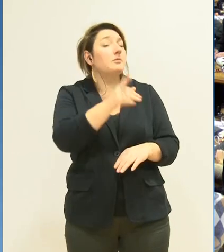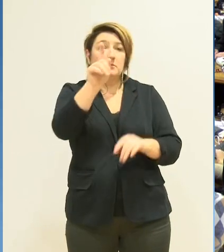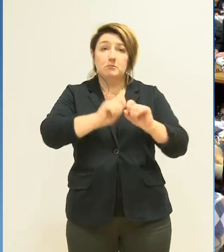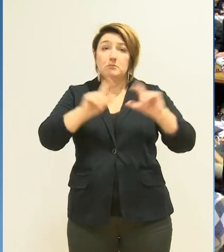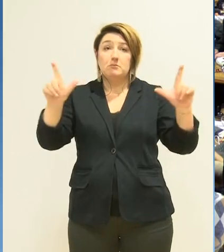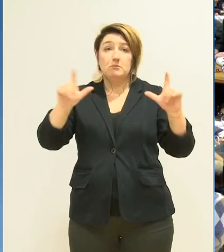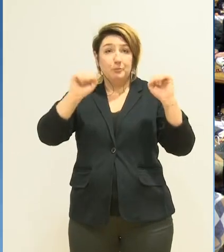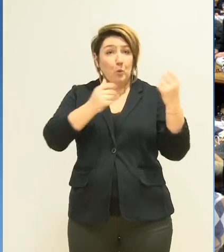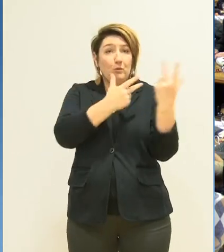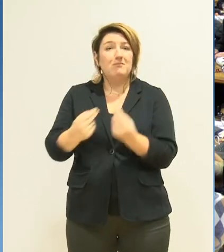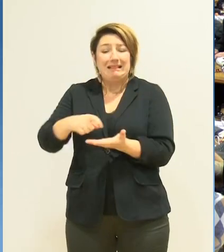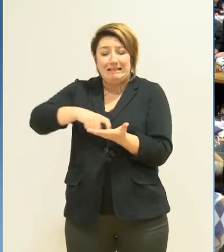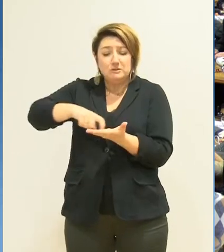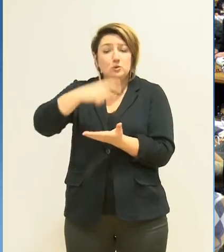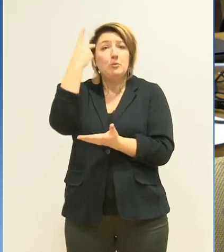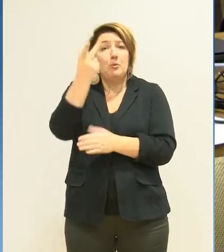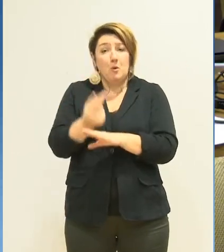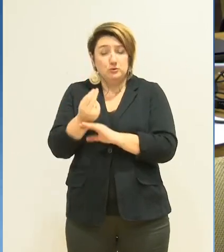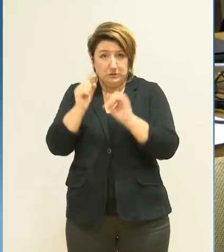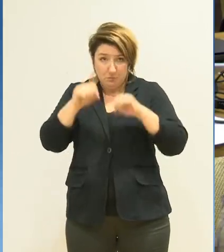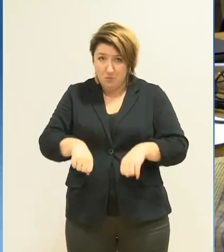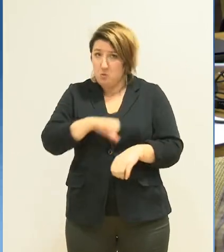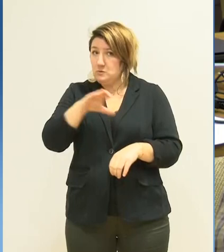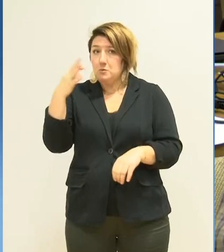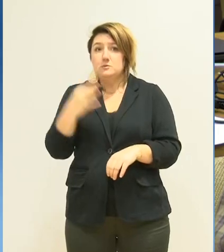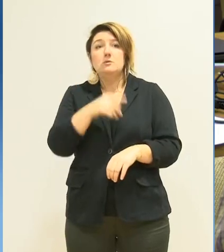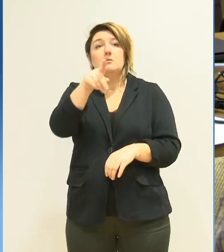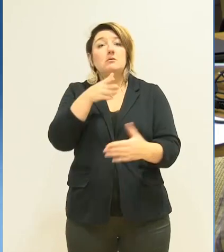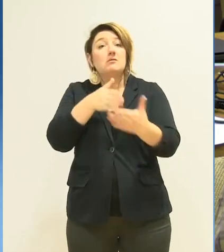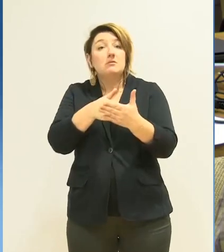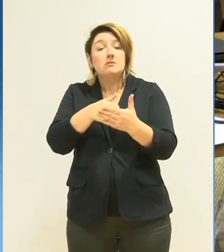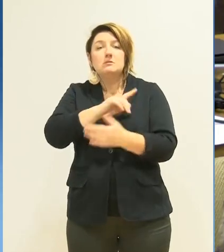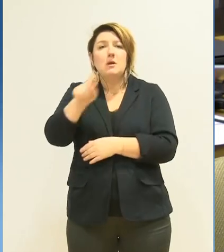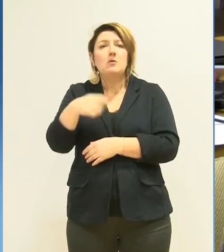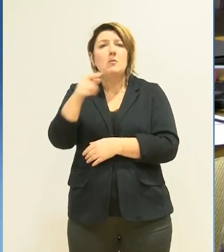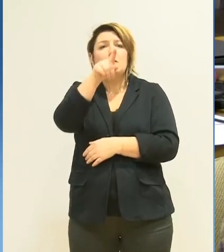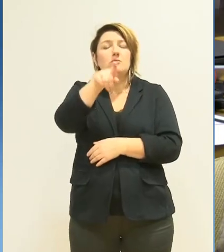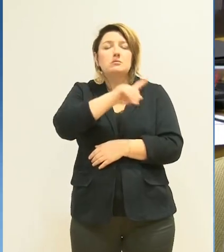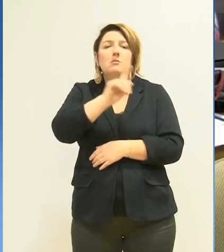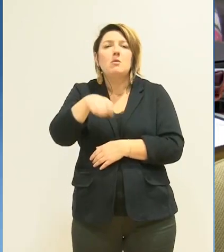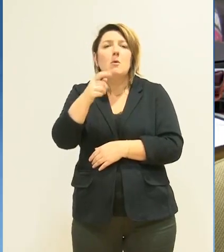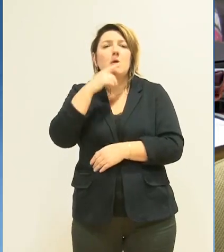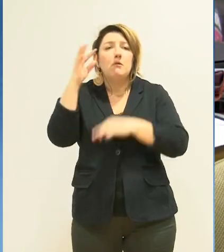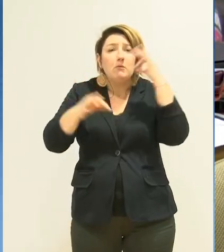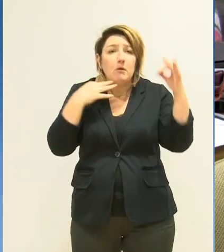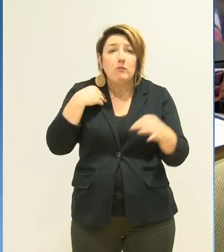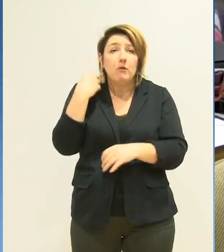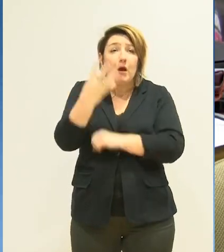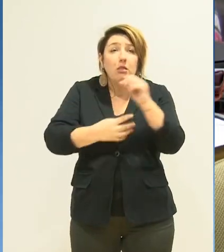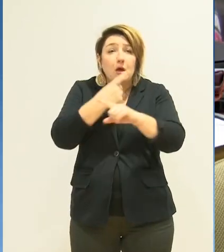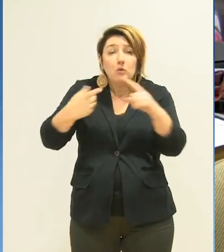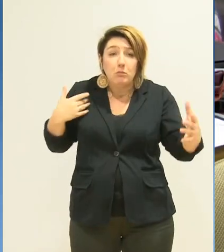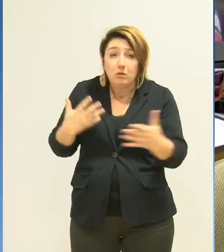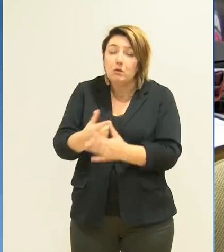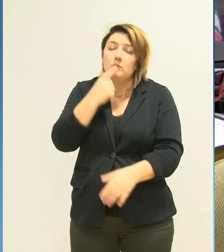accéder les rapatrie sur votre disque dur et s'est lui dit que c'est qu'il n'est ce n'est pas normal de ne pas y accéder je vous dis que ce n'est pas normal que vous découvriez cela au bout de quatre années de mandat